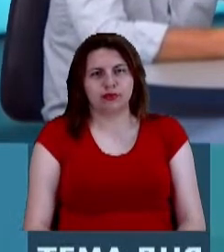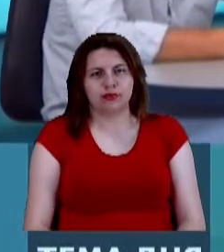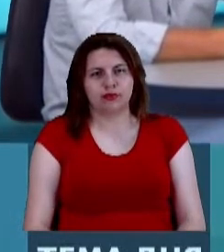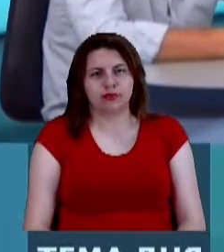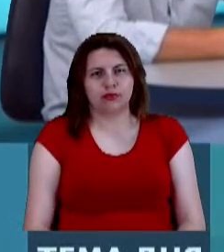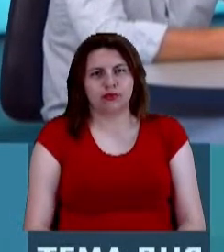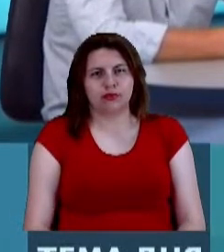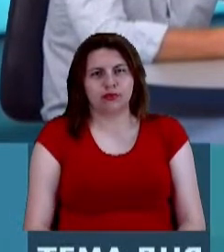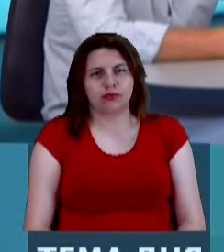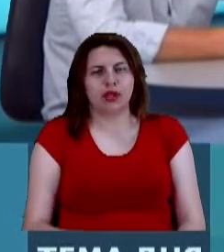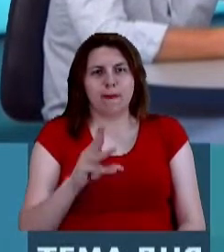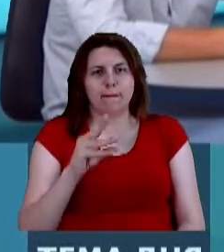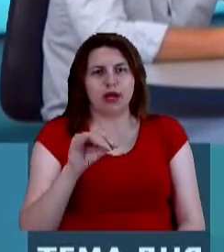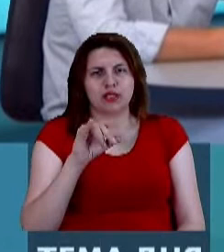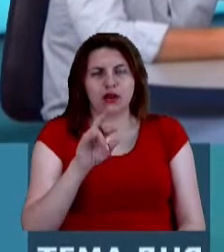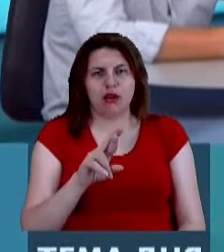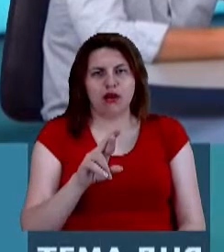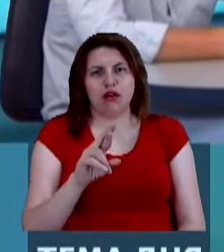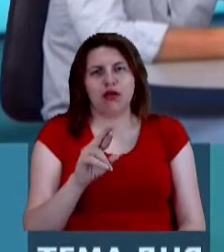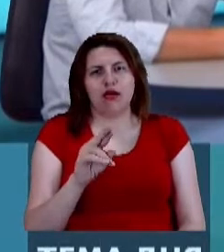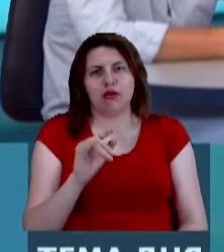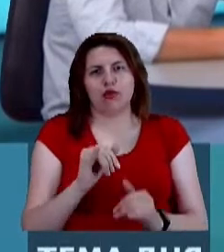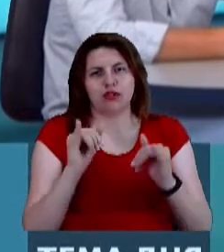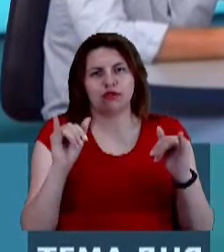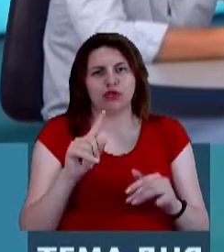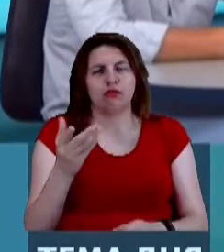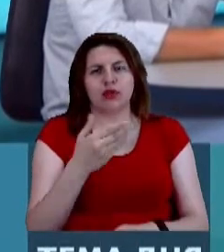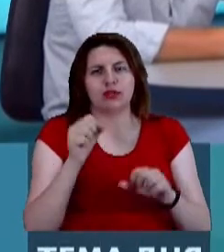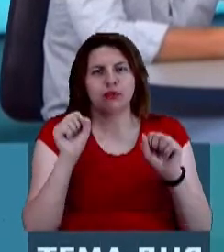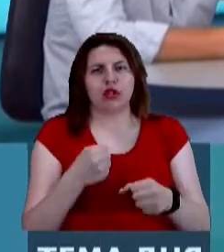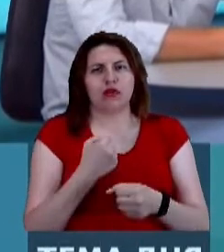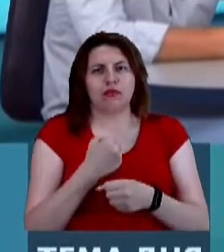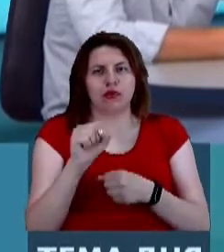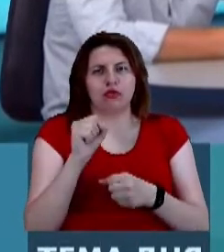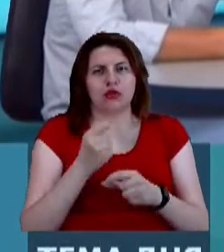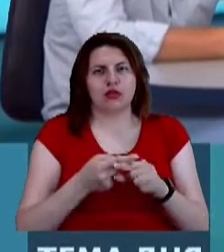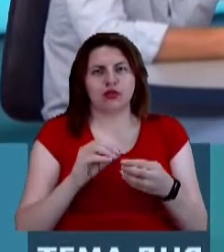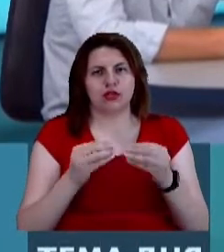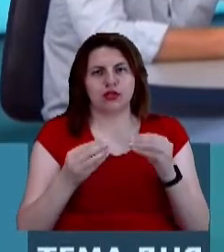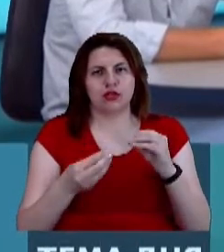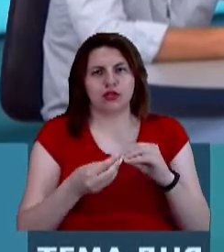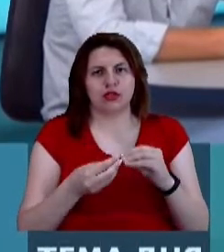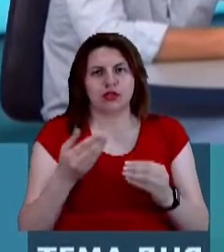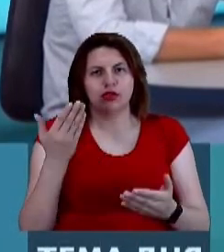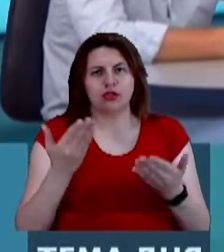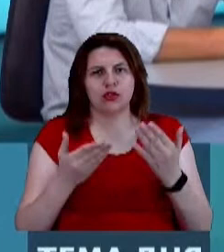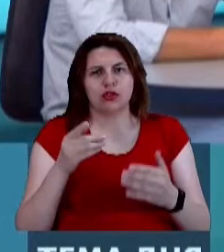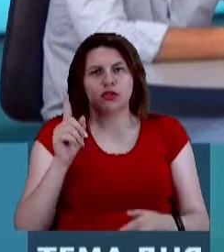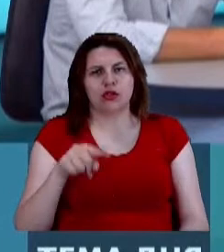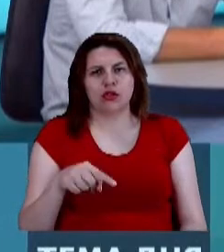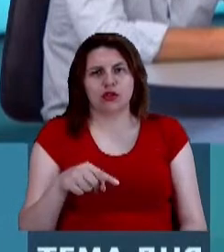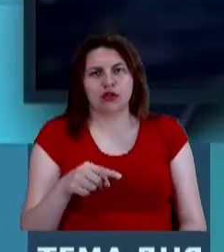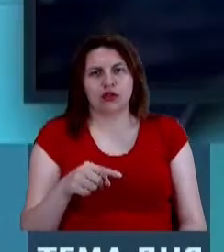розвідкові медіа для того, щоб ми змогли подолати цю проблему. Якщо навіть подивитися на